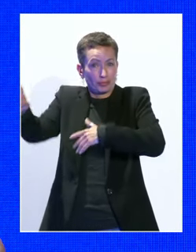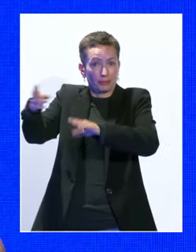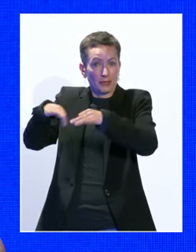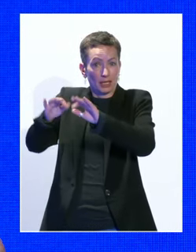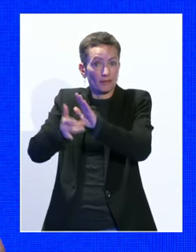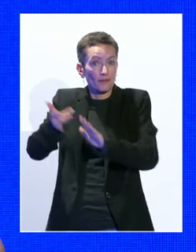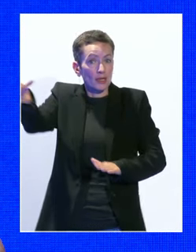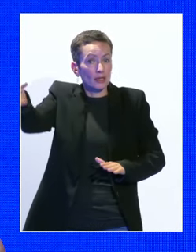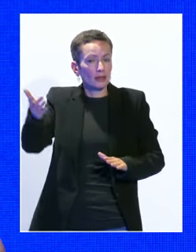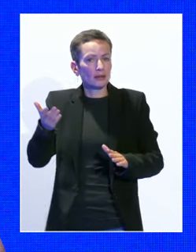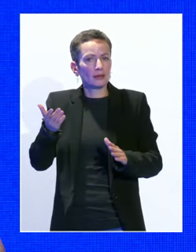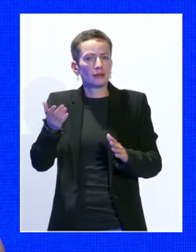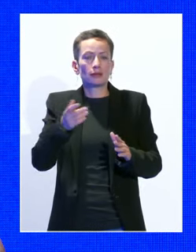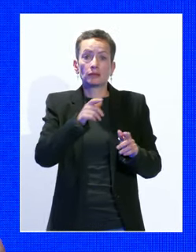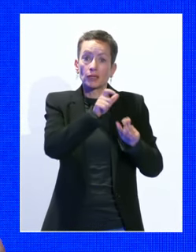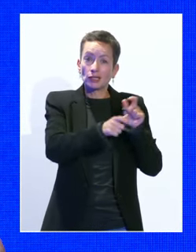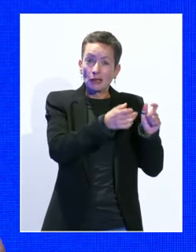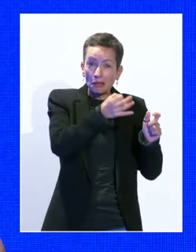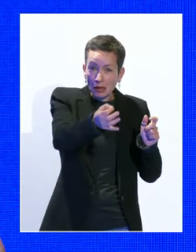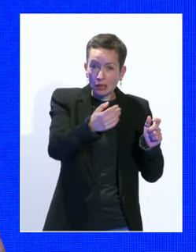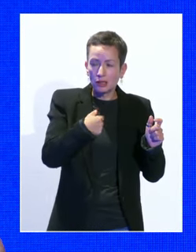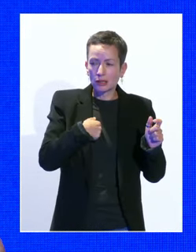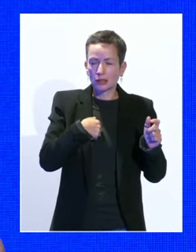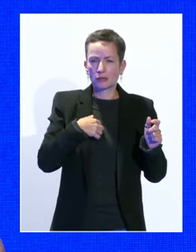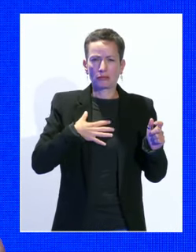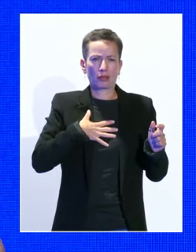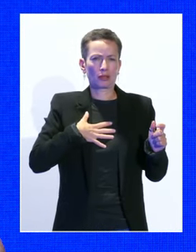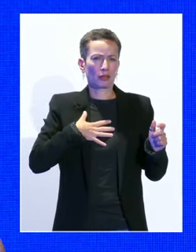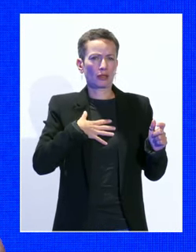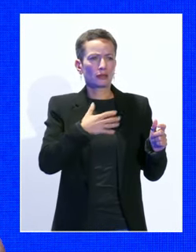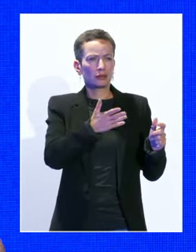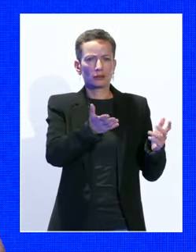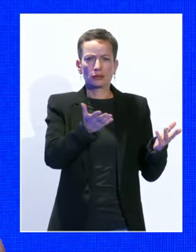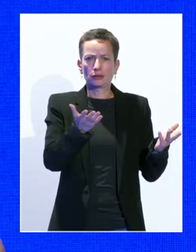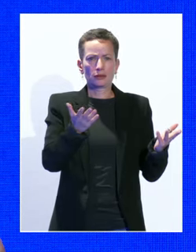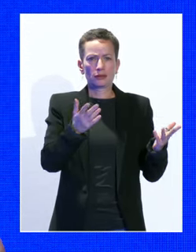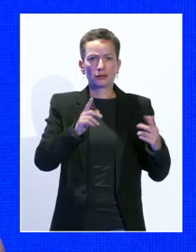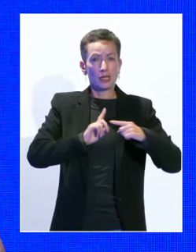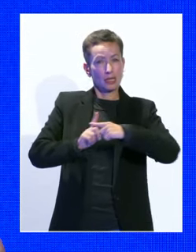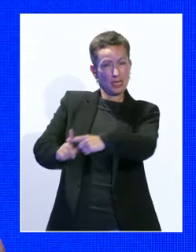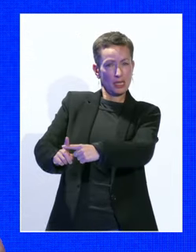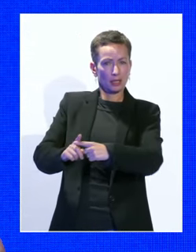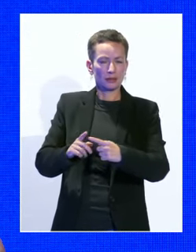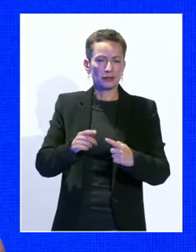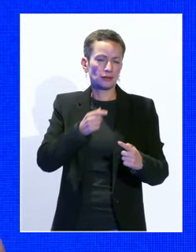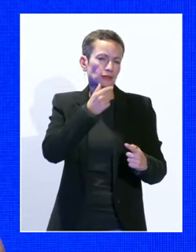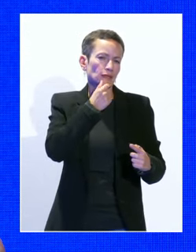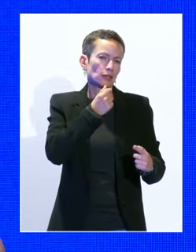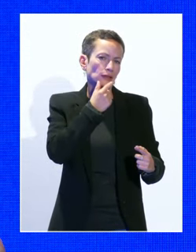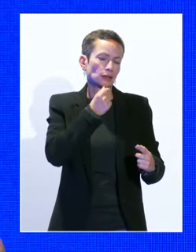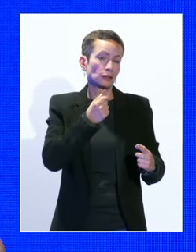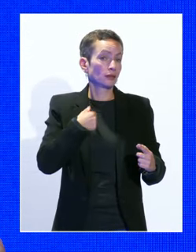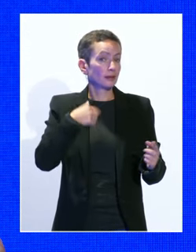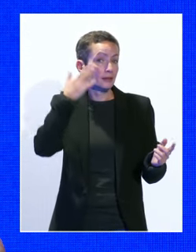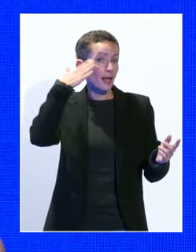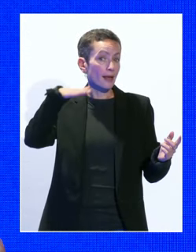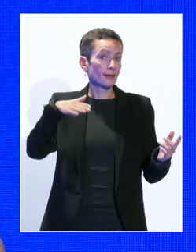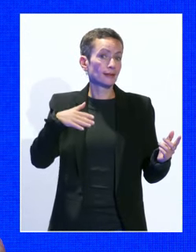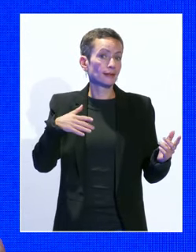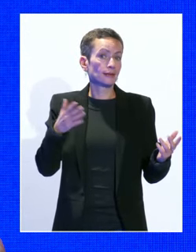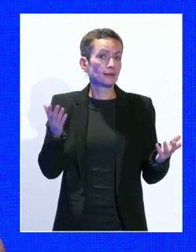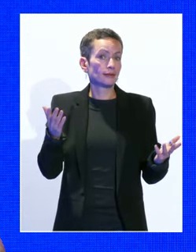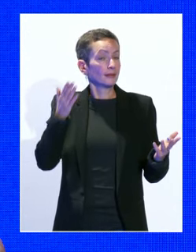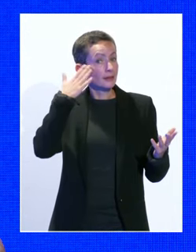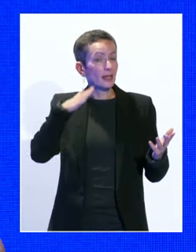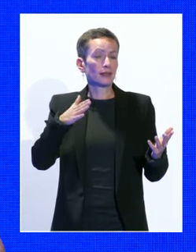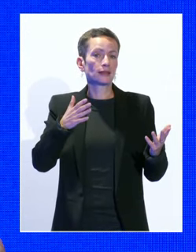ceux-là, je trouve indigne qu'on essaie d'en faire des boucs émissaires. Je sais très bien qu'il ne peut pas y